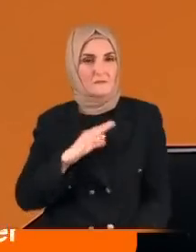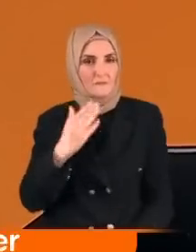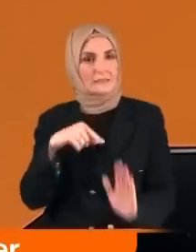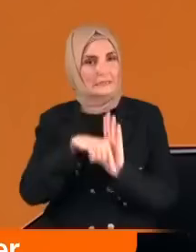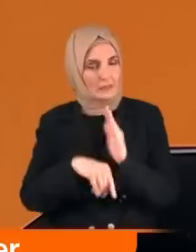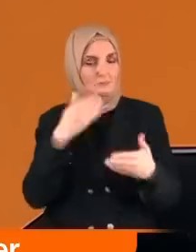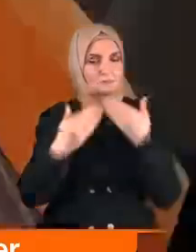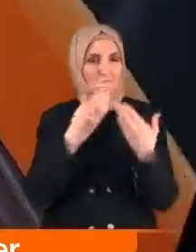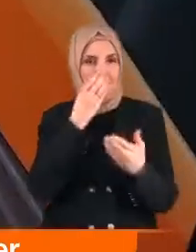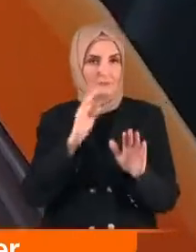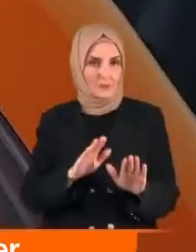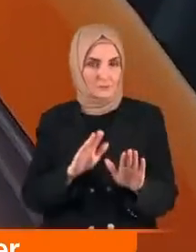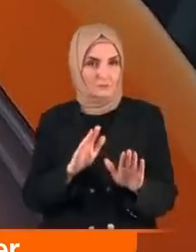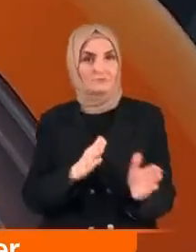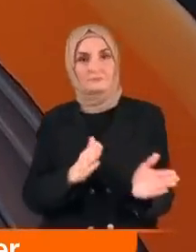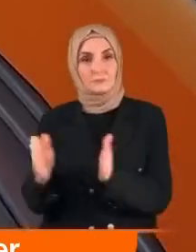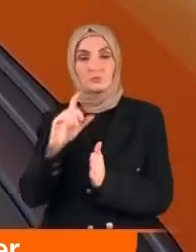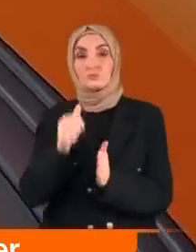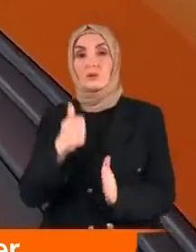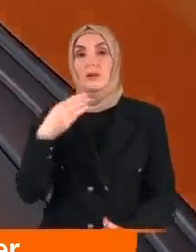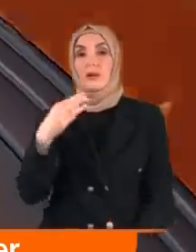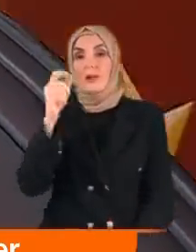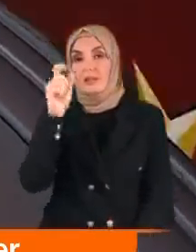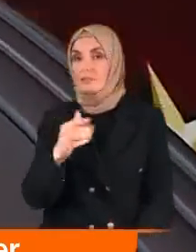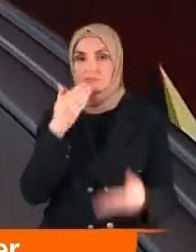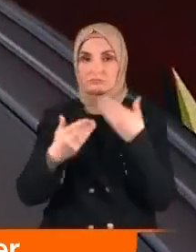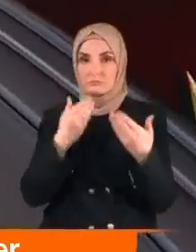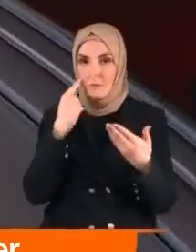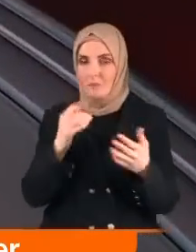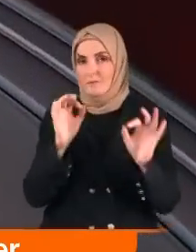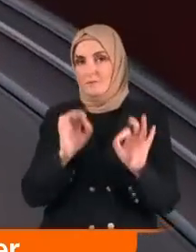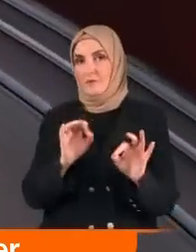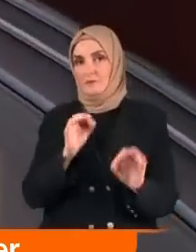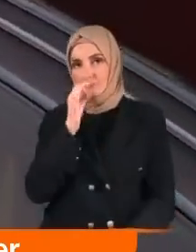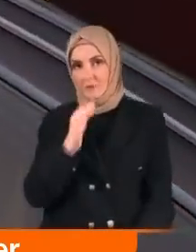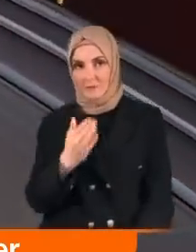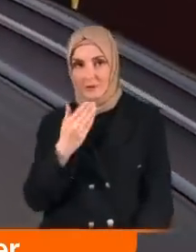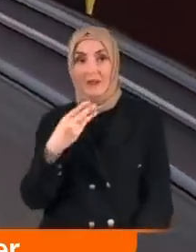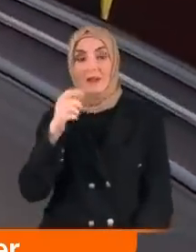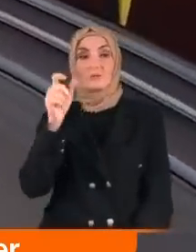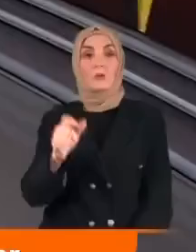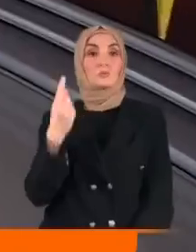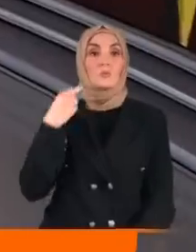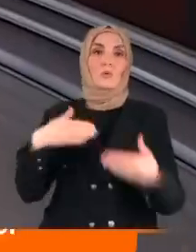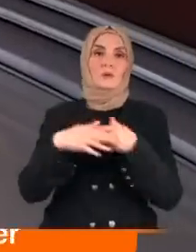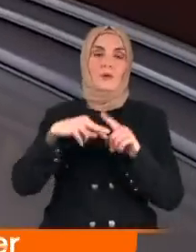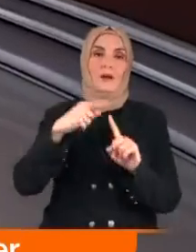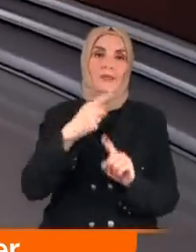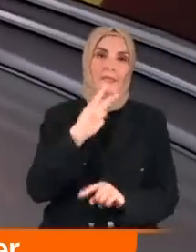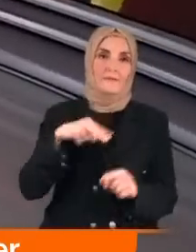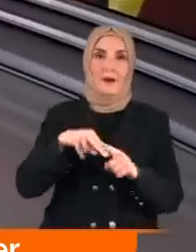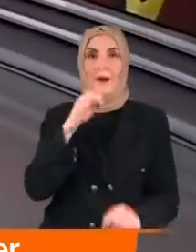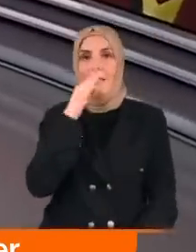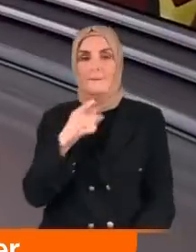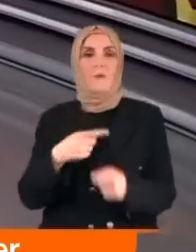yer vereceğiz. Cumhurbaşkanı Erdoğan'ın mesajlarıyla başlıyoruz ana habere. Erdoğan dün akşam ATV Haber ortak yayınına konuk oldu ve